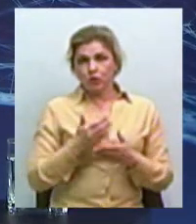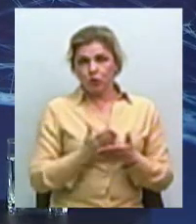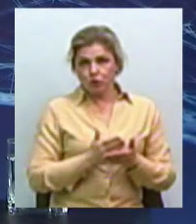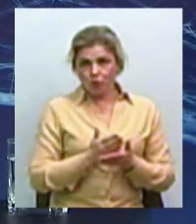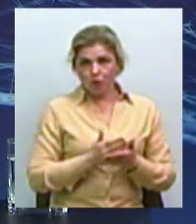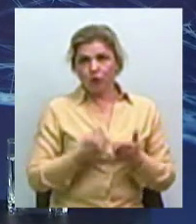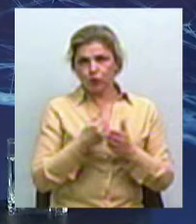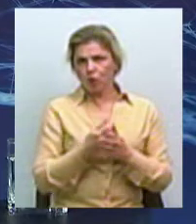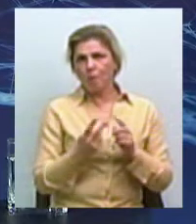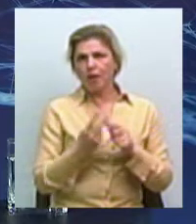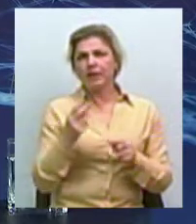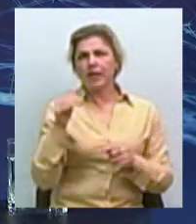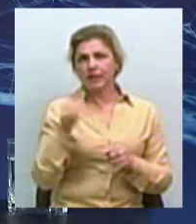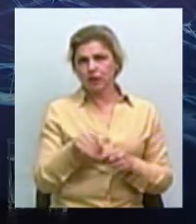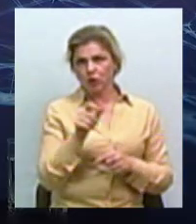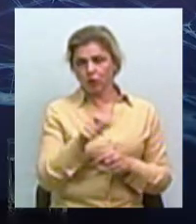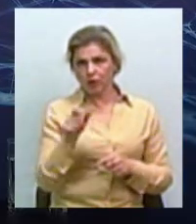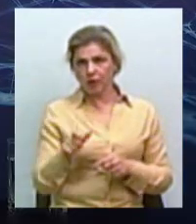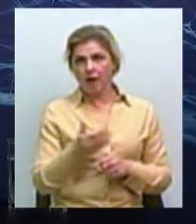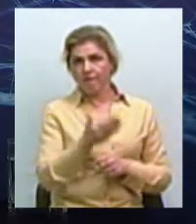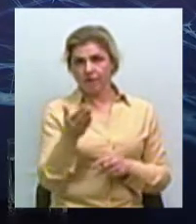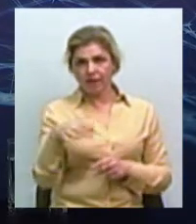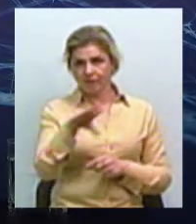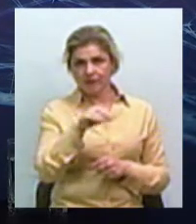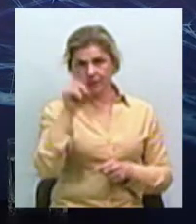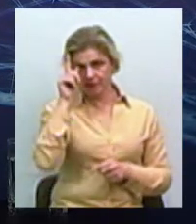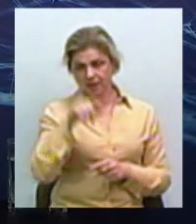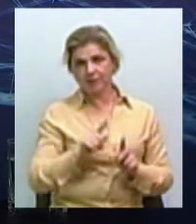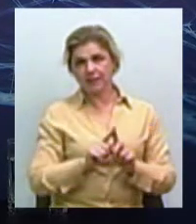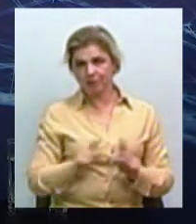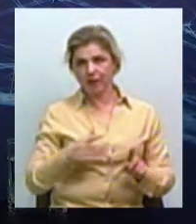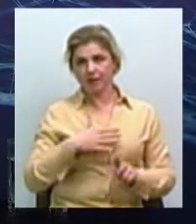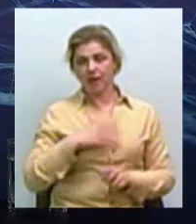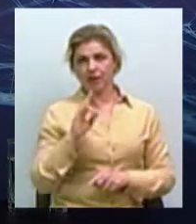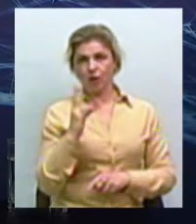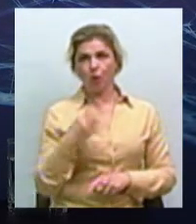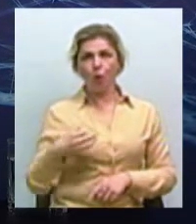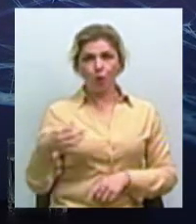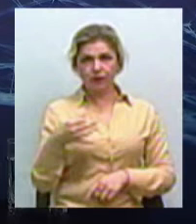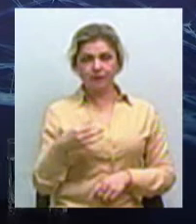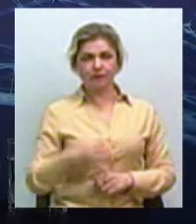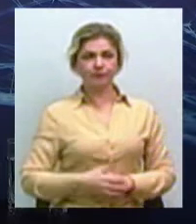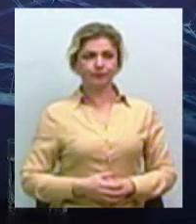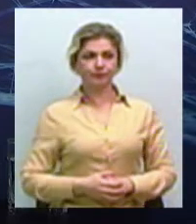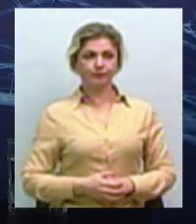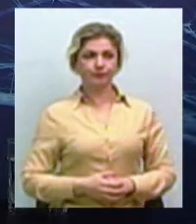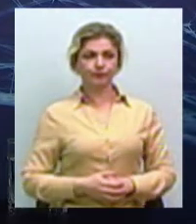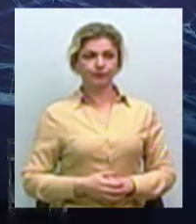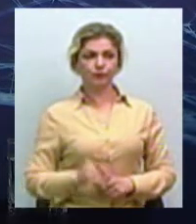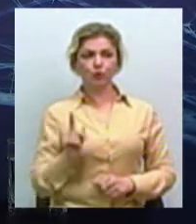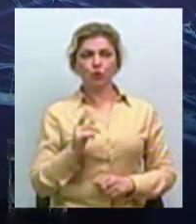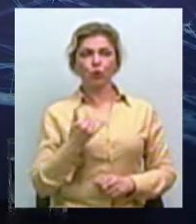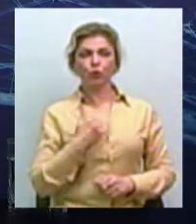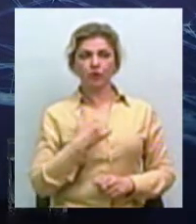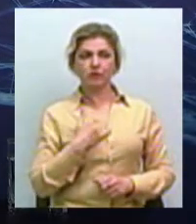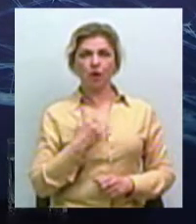до 1500 населення, адже ви всі знаєте специфіку нашої Миколаївської області, серед те, що в нас